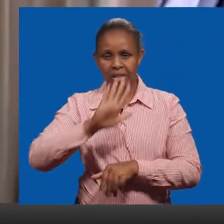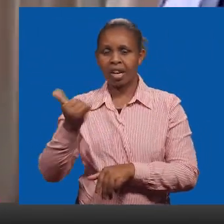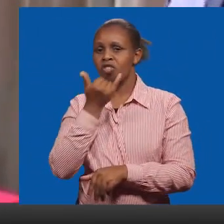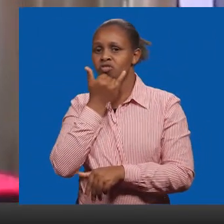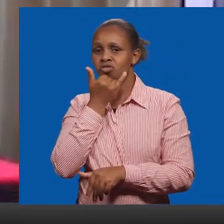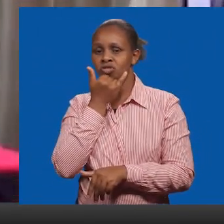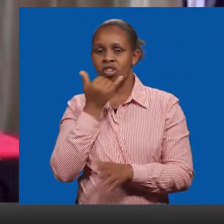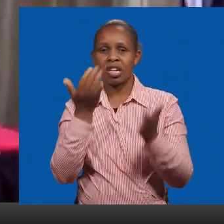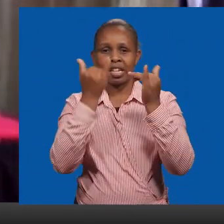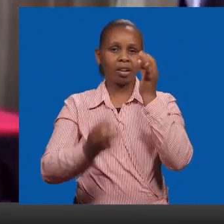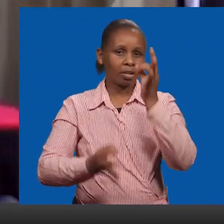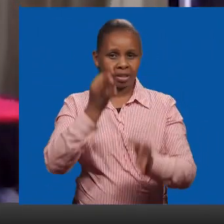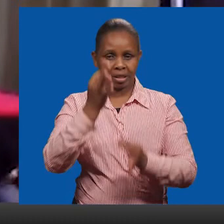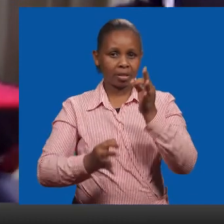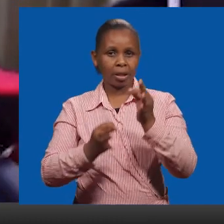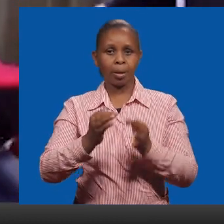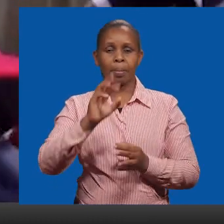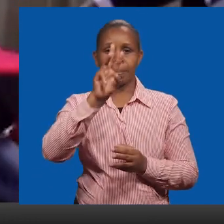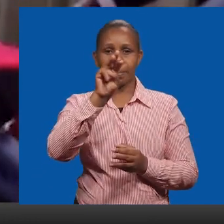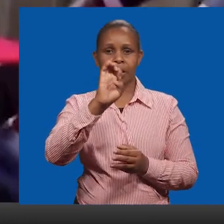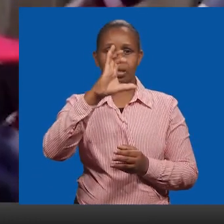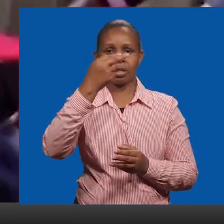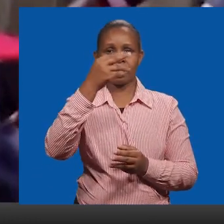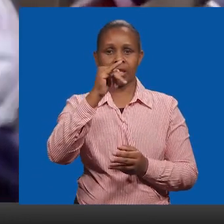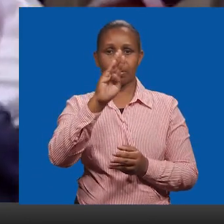malalamishi dhidi yao. Jopo kazi hilo linaongozwa na Jaji Agri Muchelule.